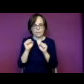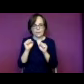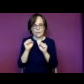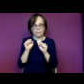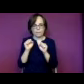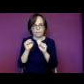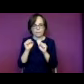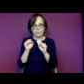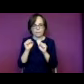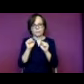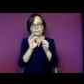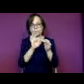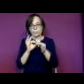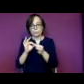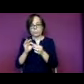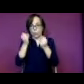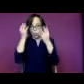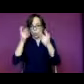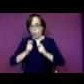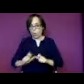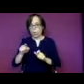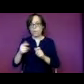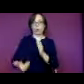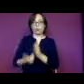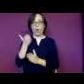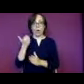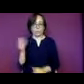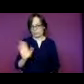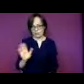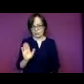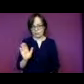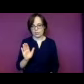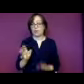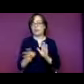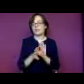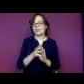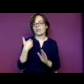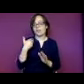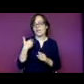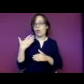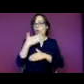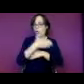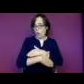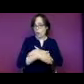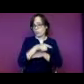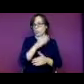do tej kultury ludowej to nie jest wcale nowa sprawa. W zasadzie od końcówki XIX wieku, kiedy